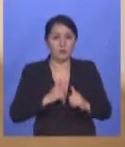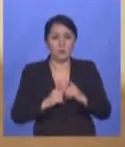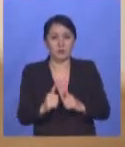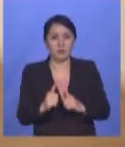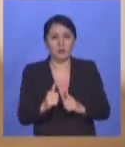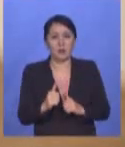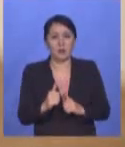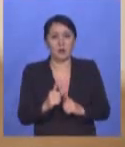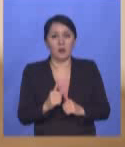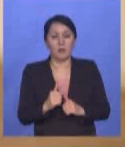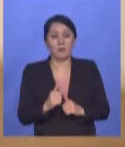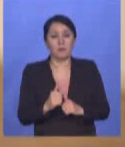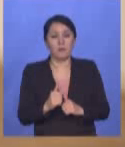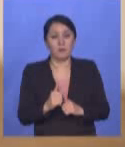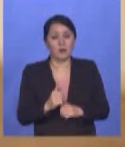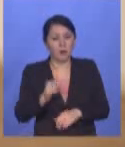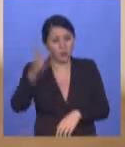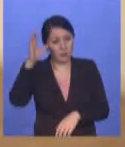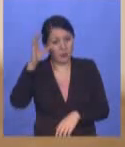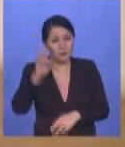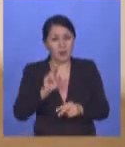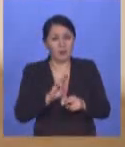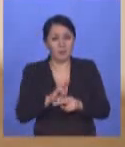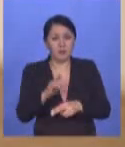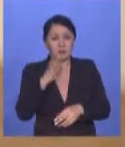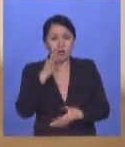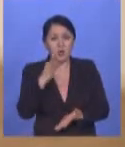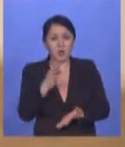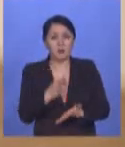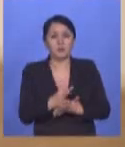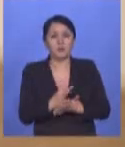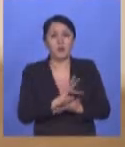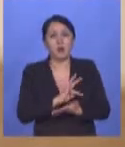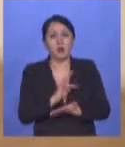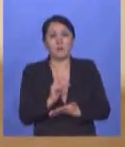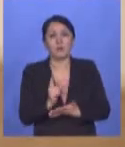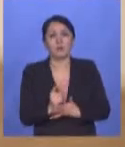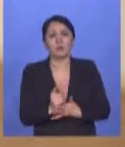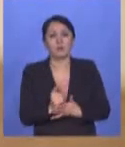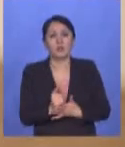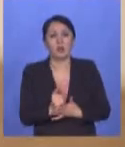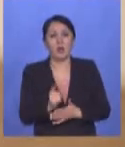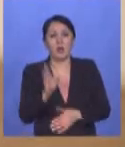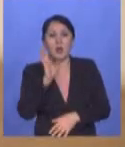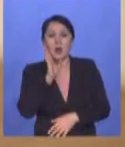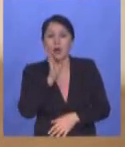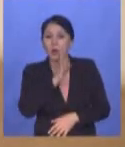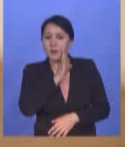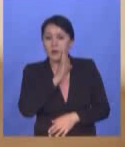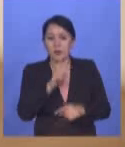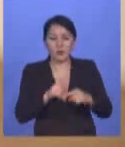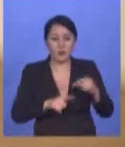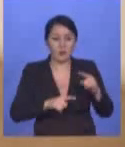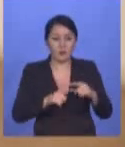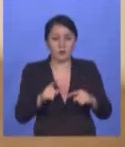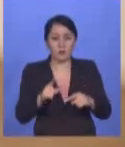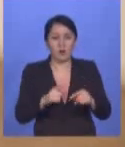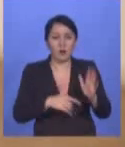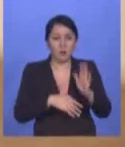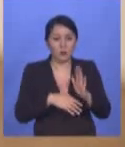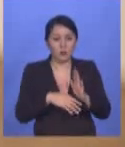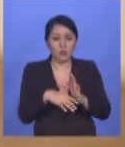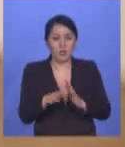өздерінің білімдерін алумен қатар жауапкершіліктерін қалыптастыру, өзінің ана тіліне деген сүйіспеншіліктерін арттыру